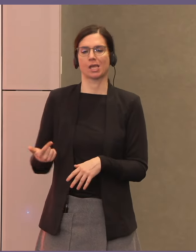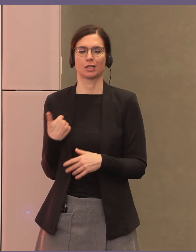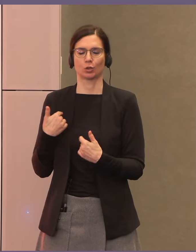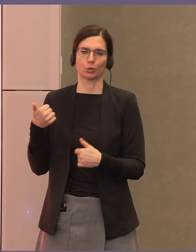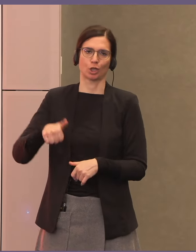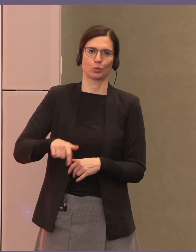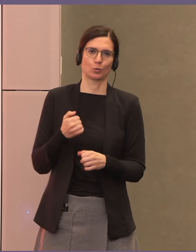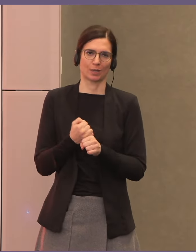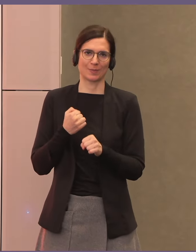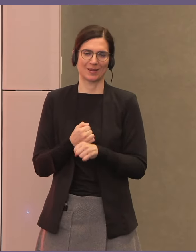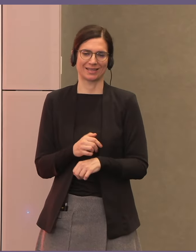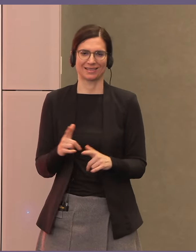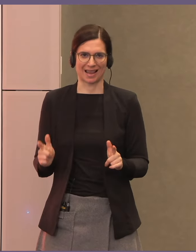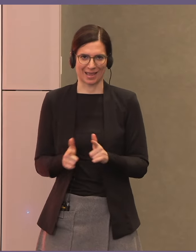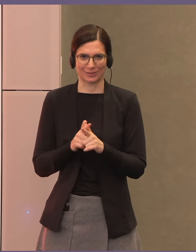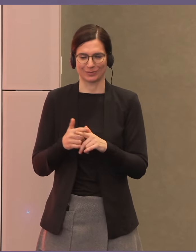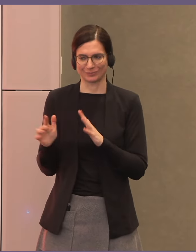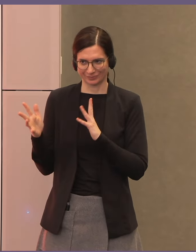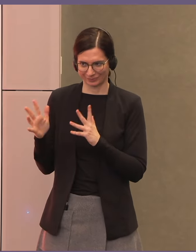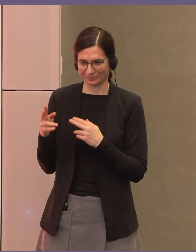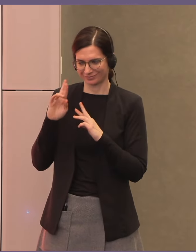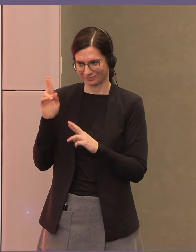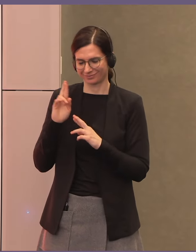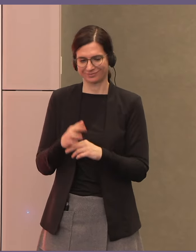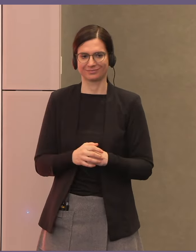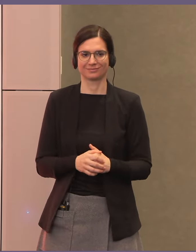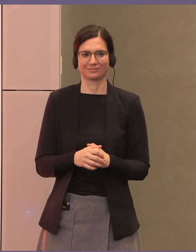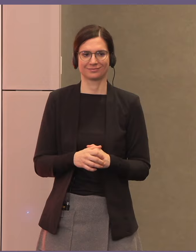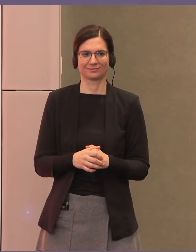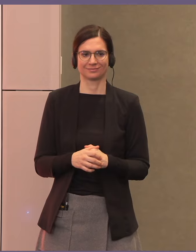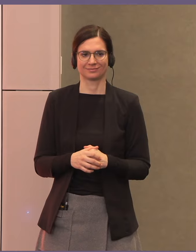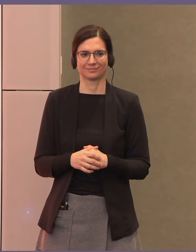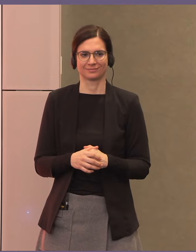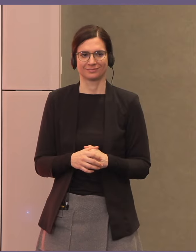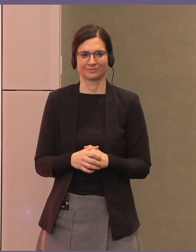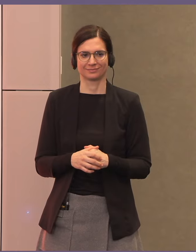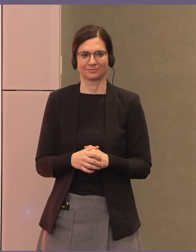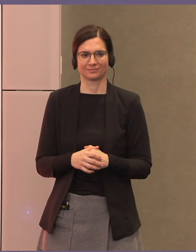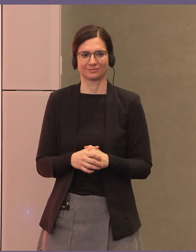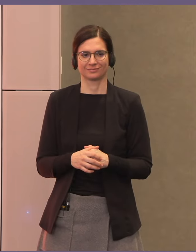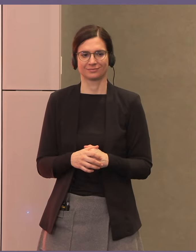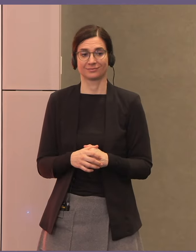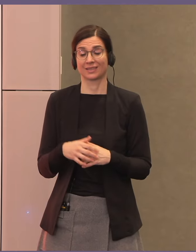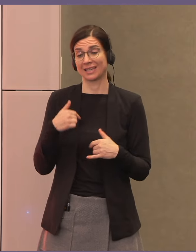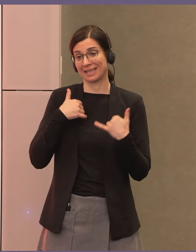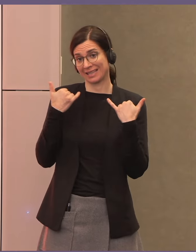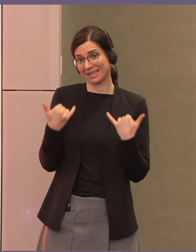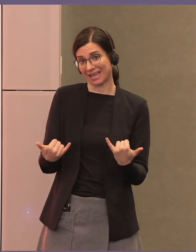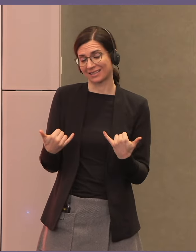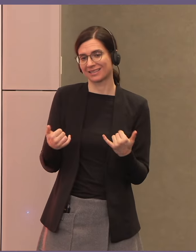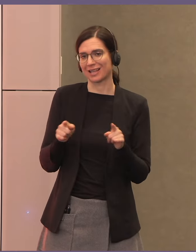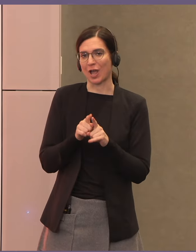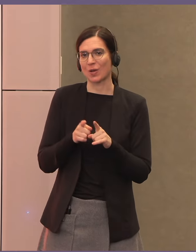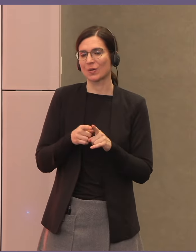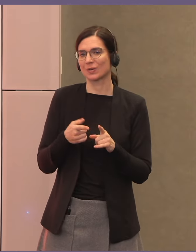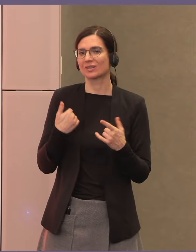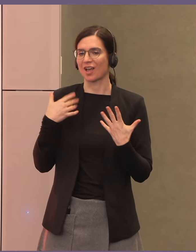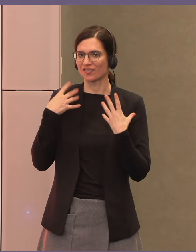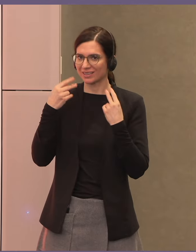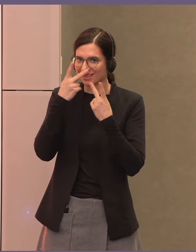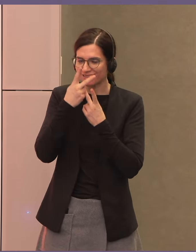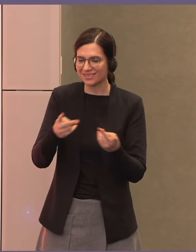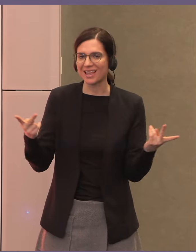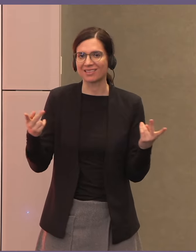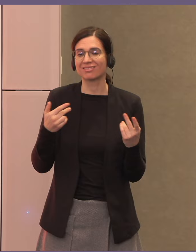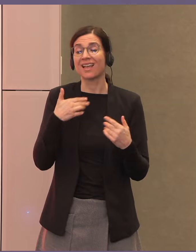sonst der Fall ist sondern wirklich mit sehr viel Herzblut und Energie betrieben ich darf mich an dieser Stelle verabschieden mich sehr für